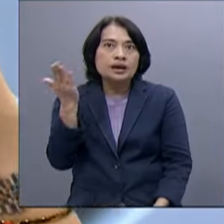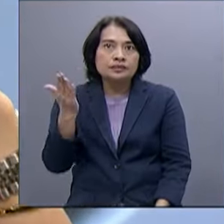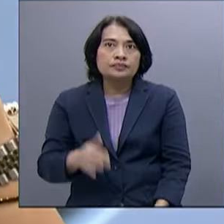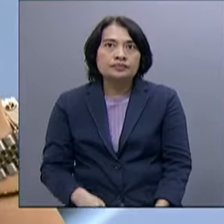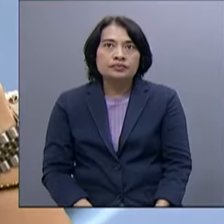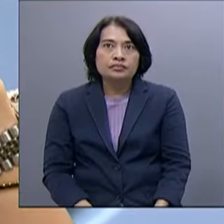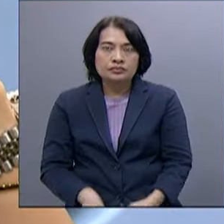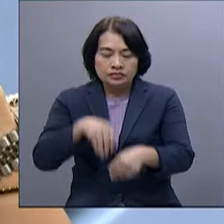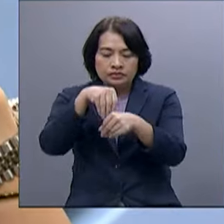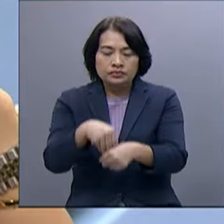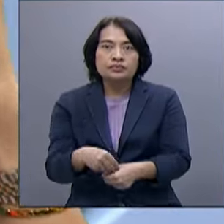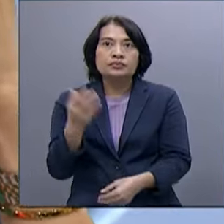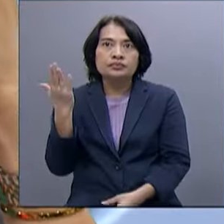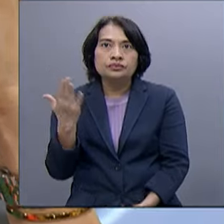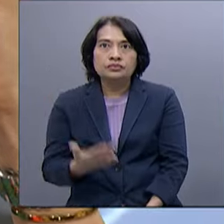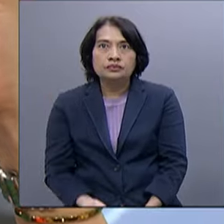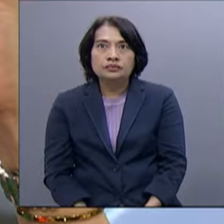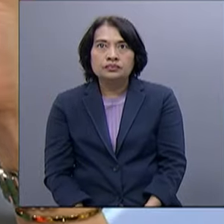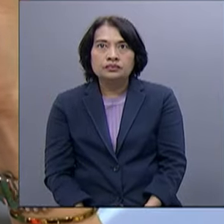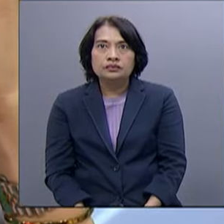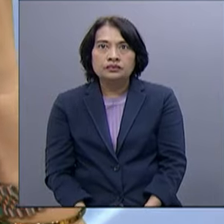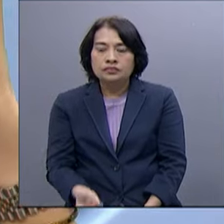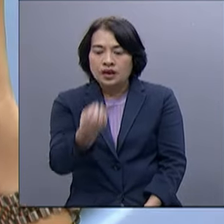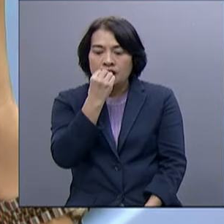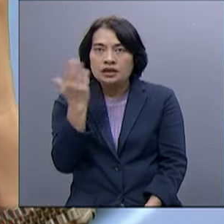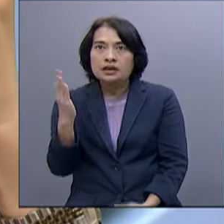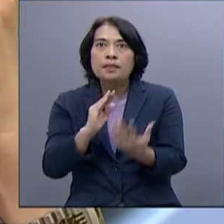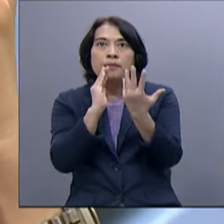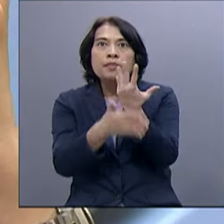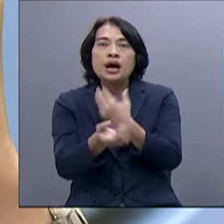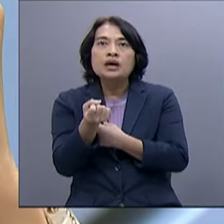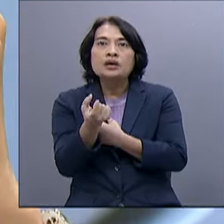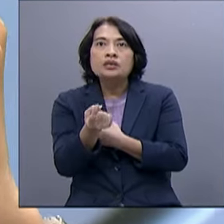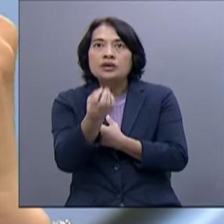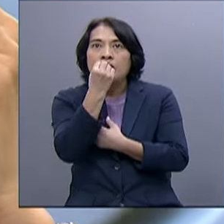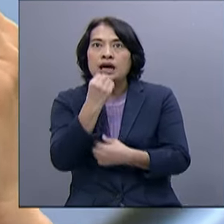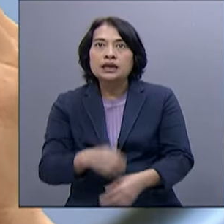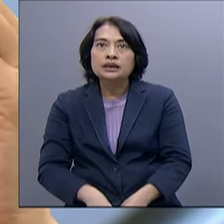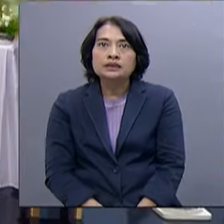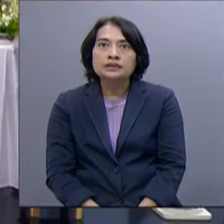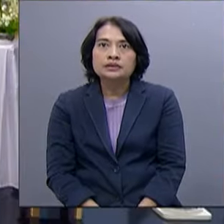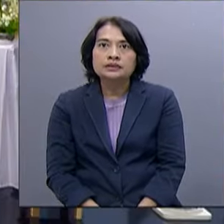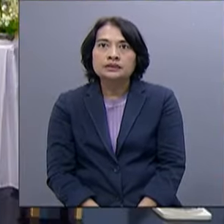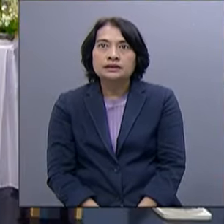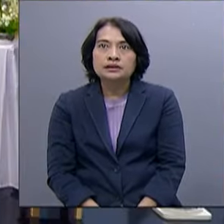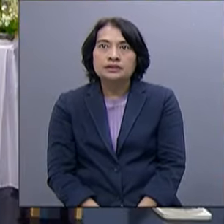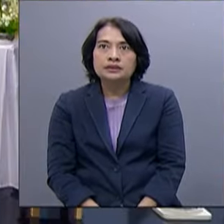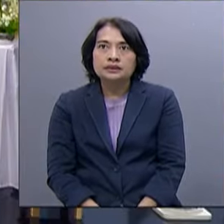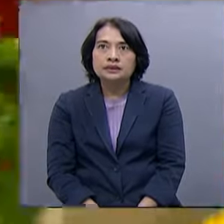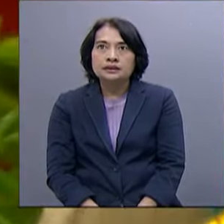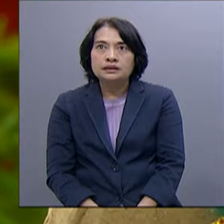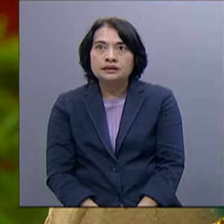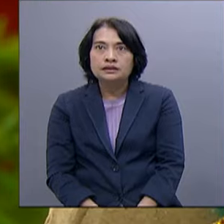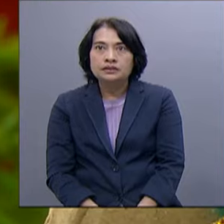ถูกมุมมาก ไม่ผมอยากเห็นคุณชมพรกินผักสดคุณกล้าเปล่าคุณเป็นสายผักคุณกล้ากินผักสดเปล่